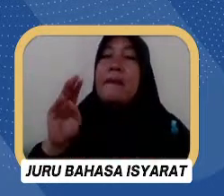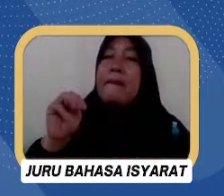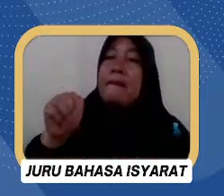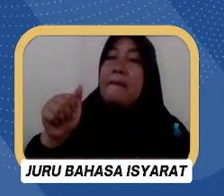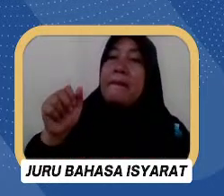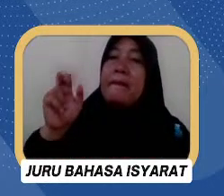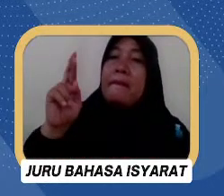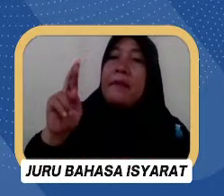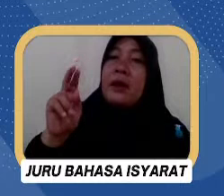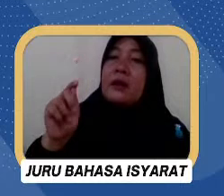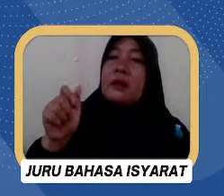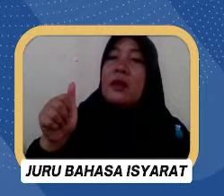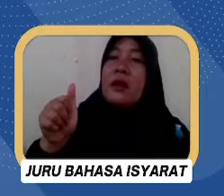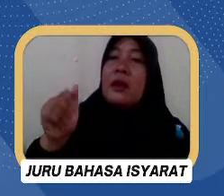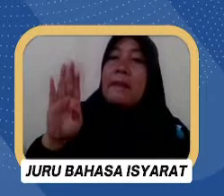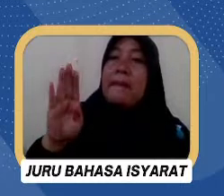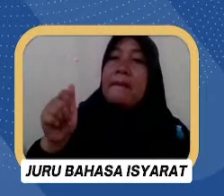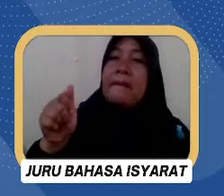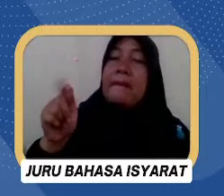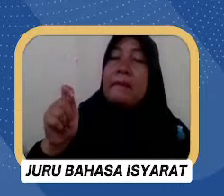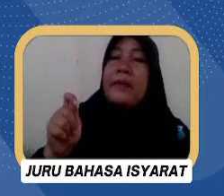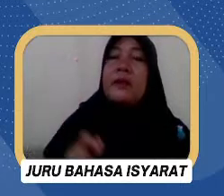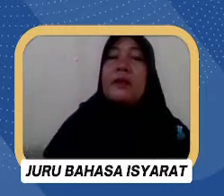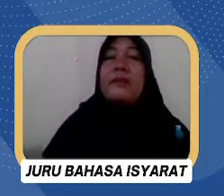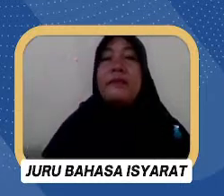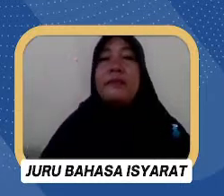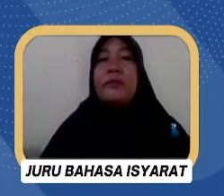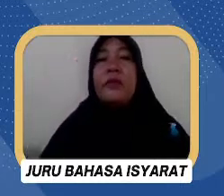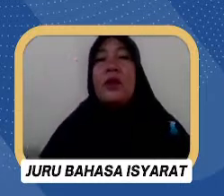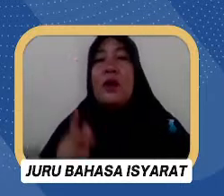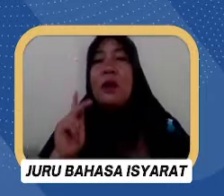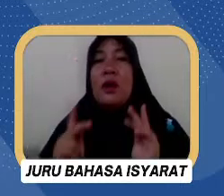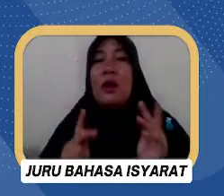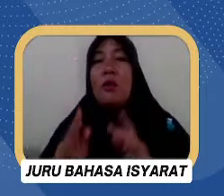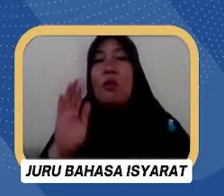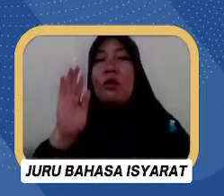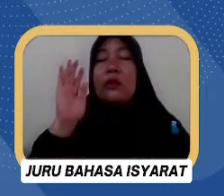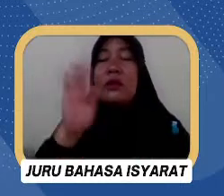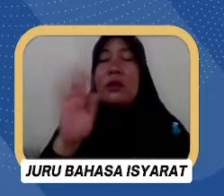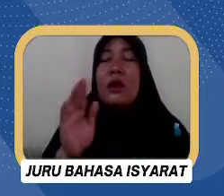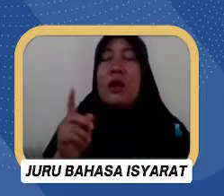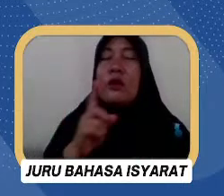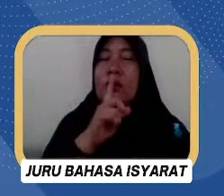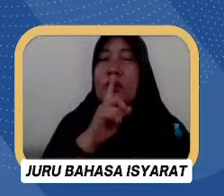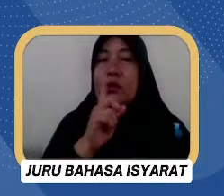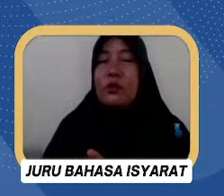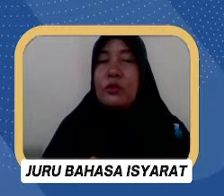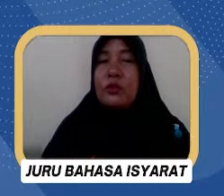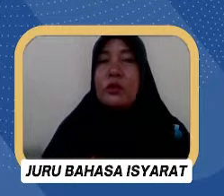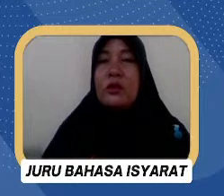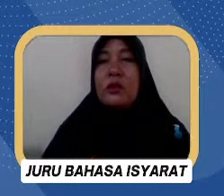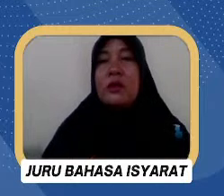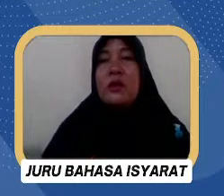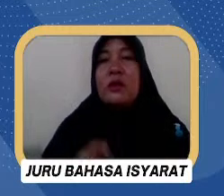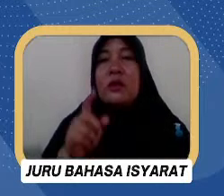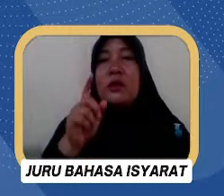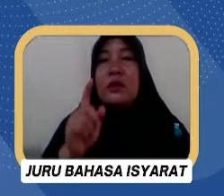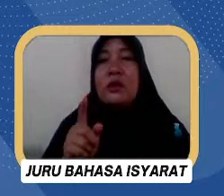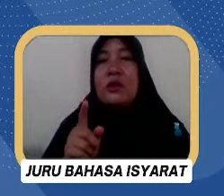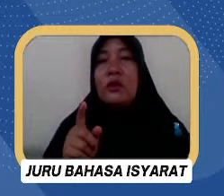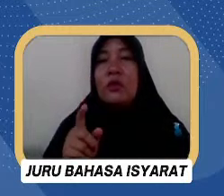ketidakjujuran. Ketidakjujuran apa? Dalam bentuk berkehidupan. Tidak kejujuran apa? Mungkin dengan